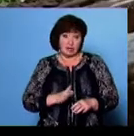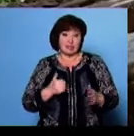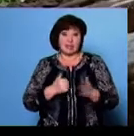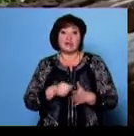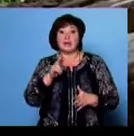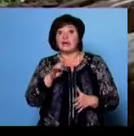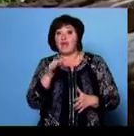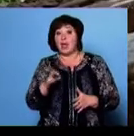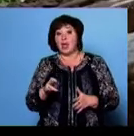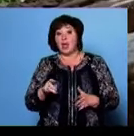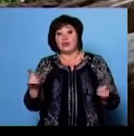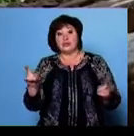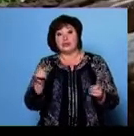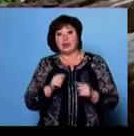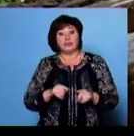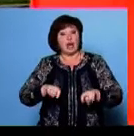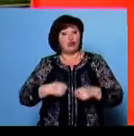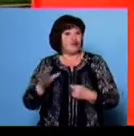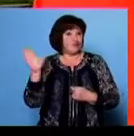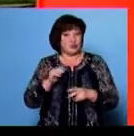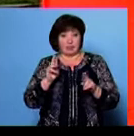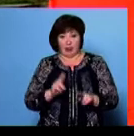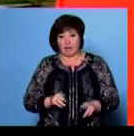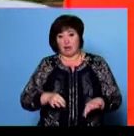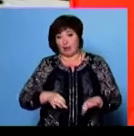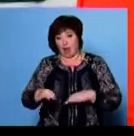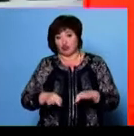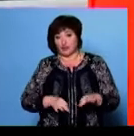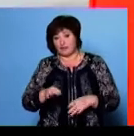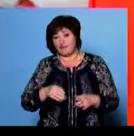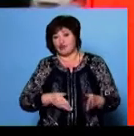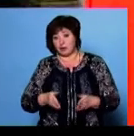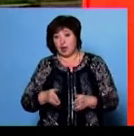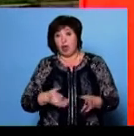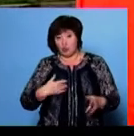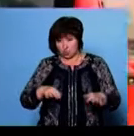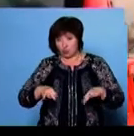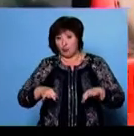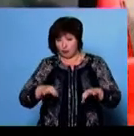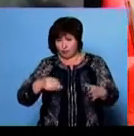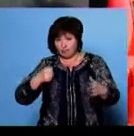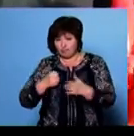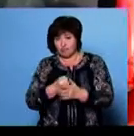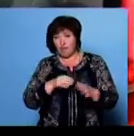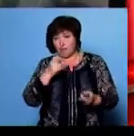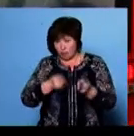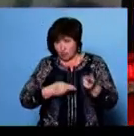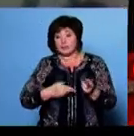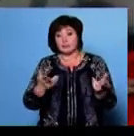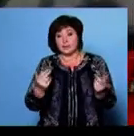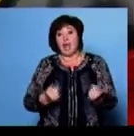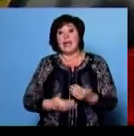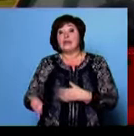значит, тоже нарушены были все правила дорожного движения. Слава богу, обошлось без жертв. Он врезался в поезд? Или да. Результаты от таких рейдов,